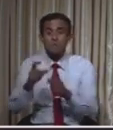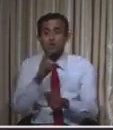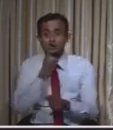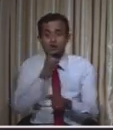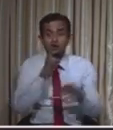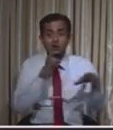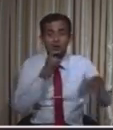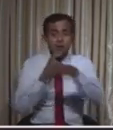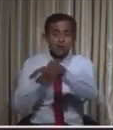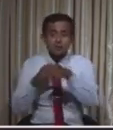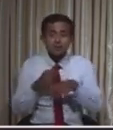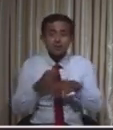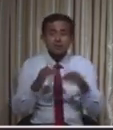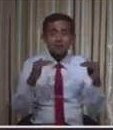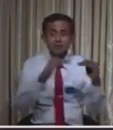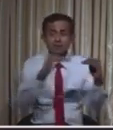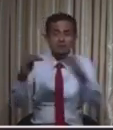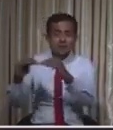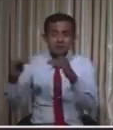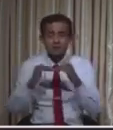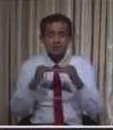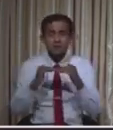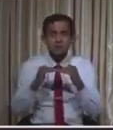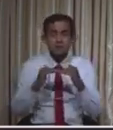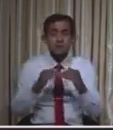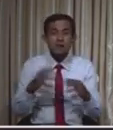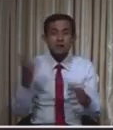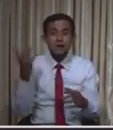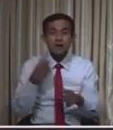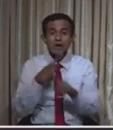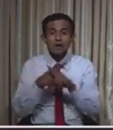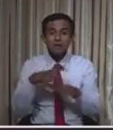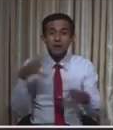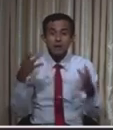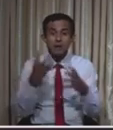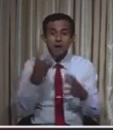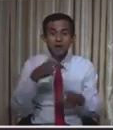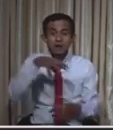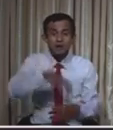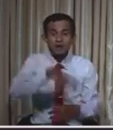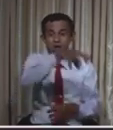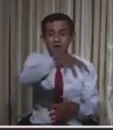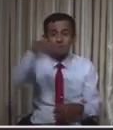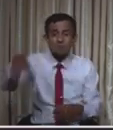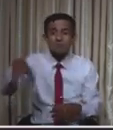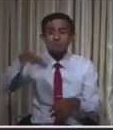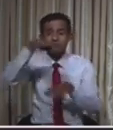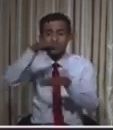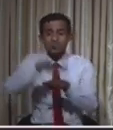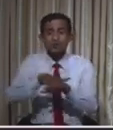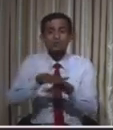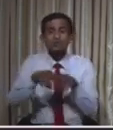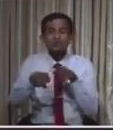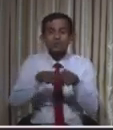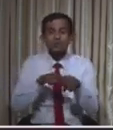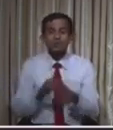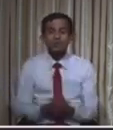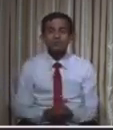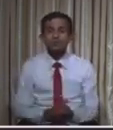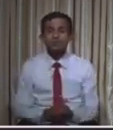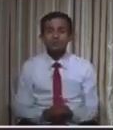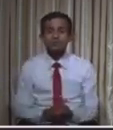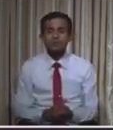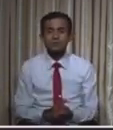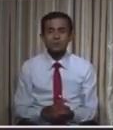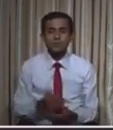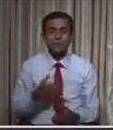මේක බොහොම සමබරව ලිප් ගල් තුනක් මත තැබිය යුතු දෙයක් වගේ තමයි තියෙන්න ඕනේ. නමුත්